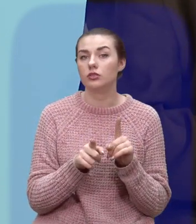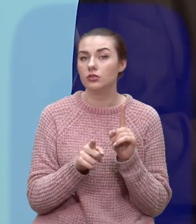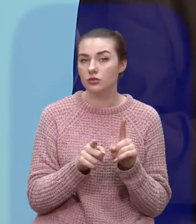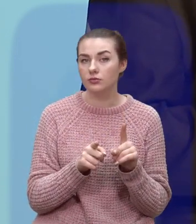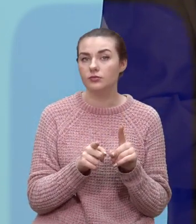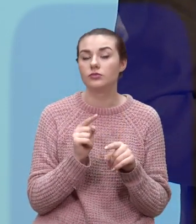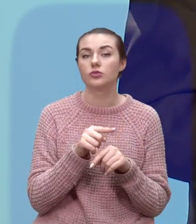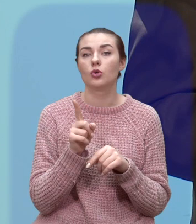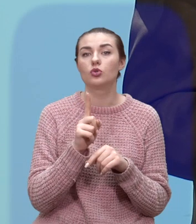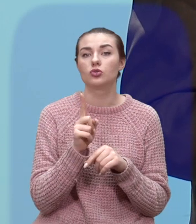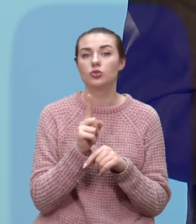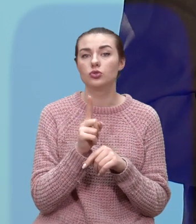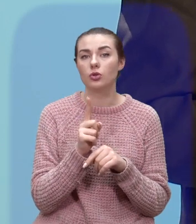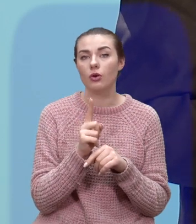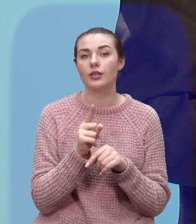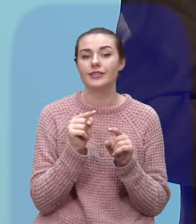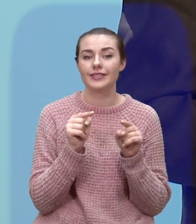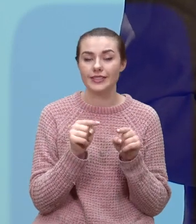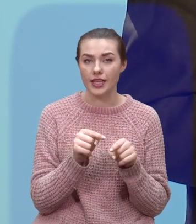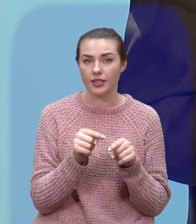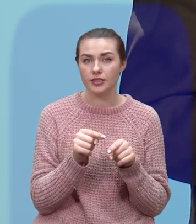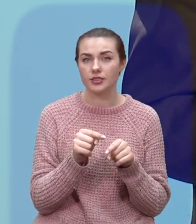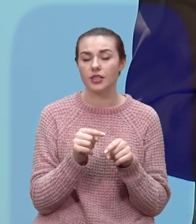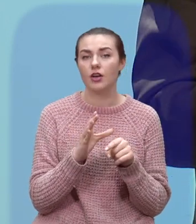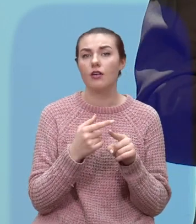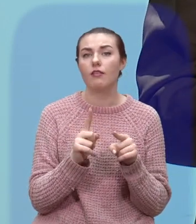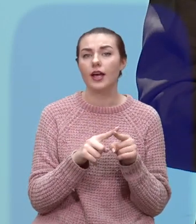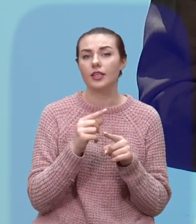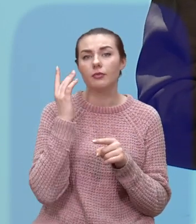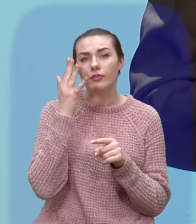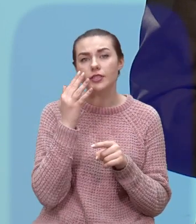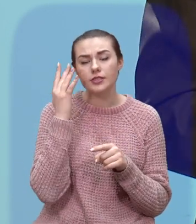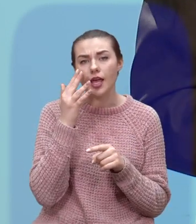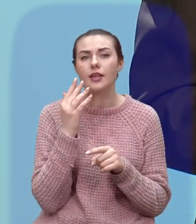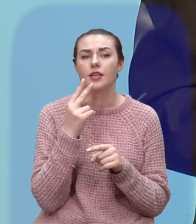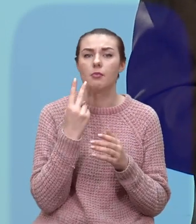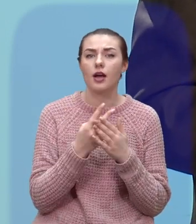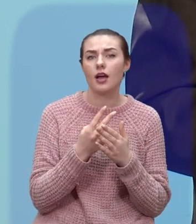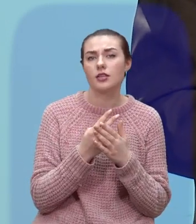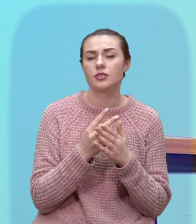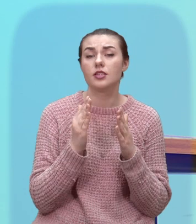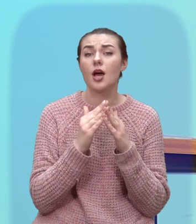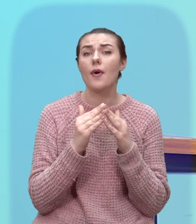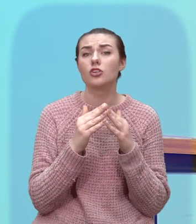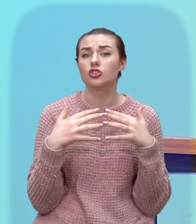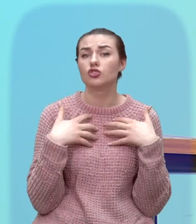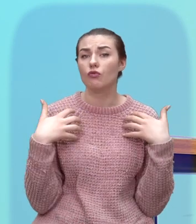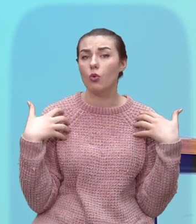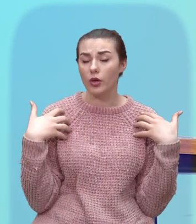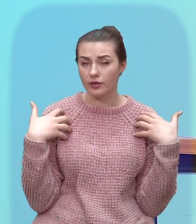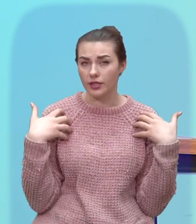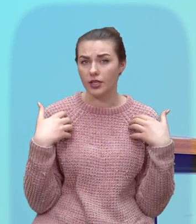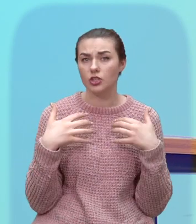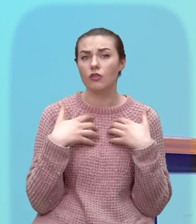но вот то что здесь в этом видении представлены домашние